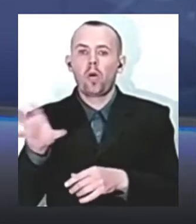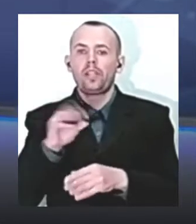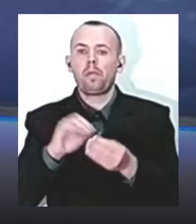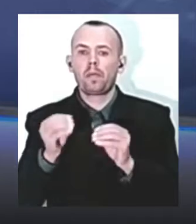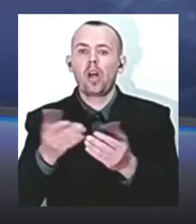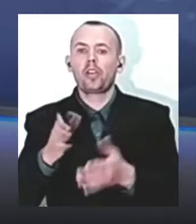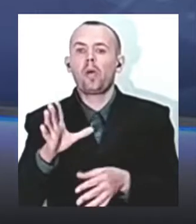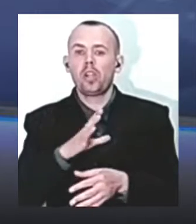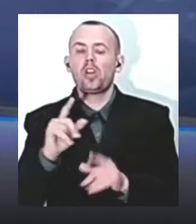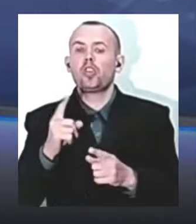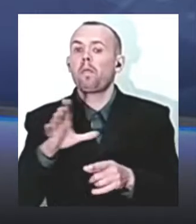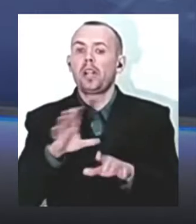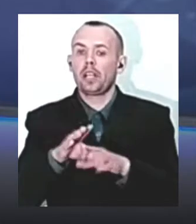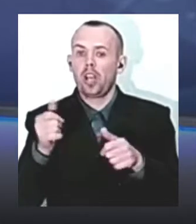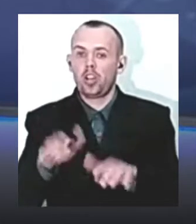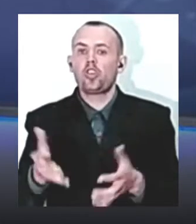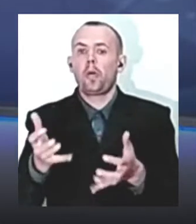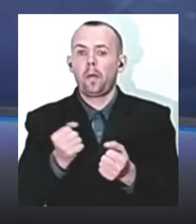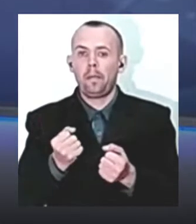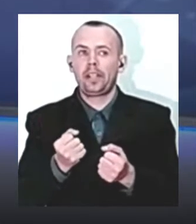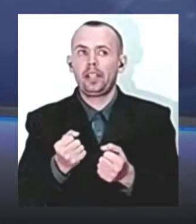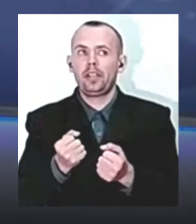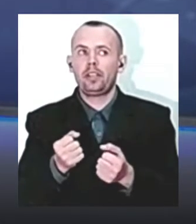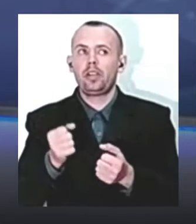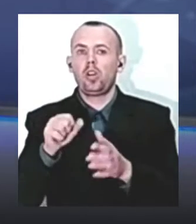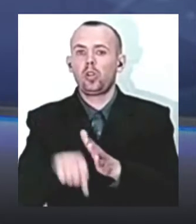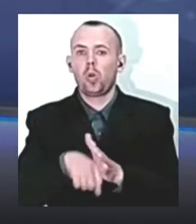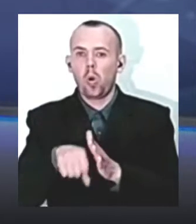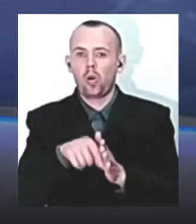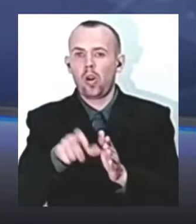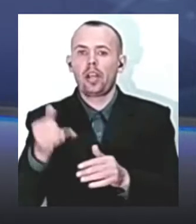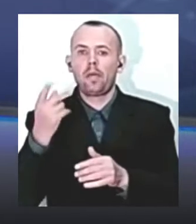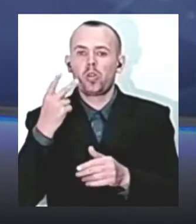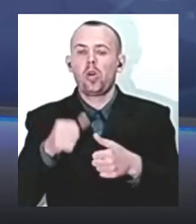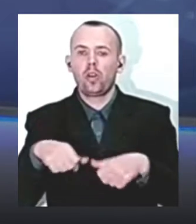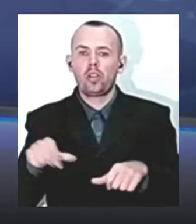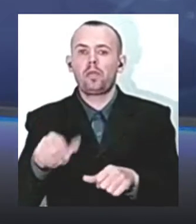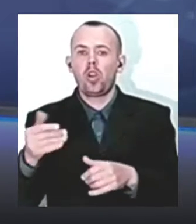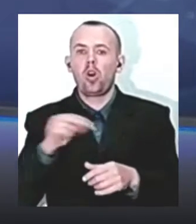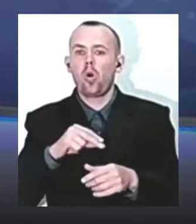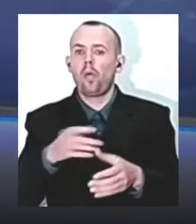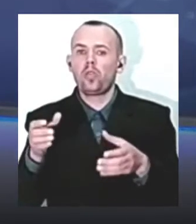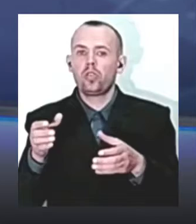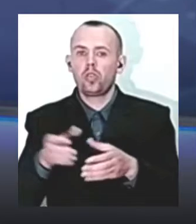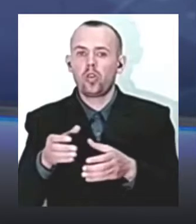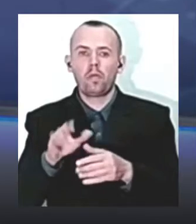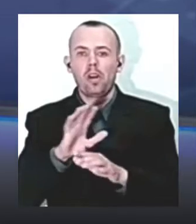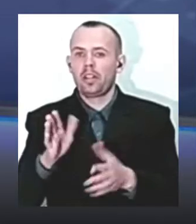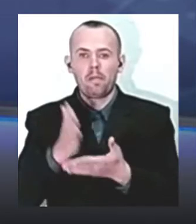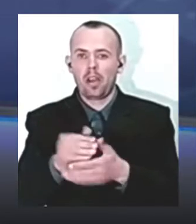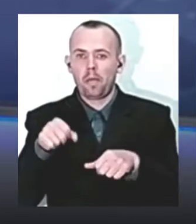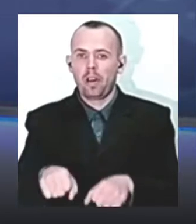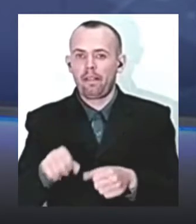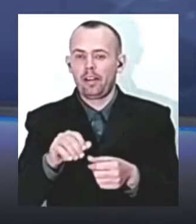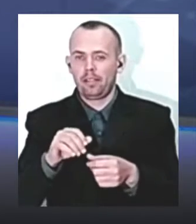було таке рішення прийнято. Догани постійна комісія, які робоча група не має право виписувати, відповідно,